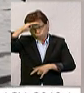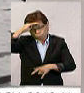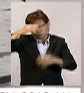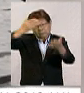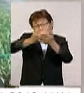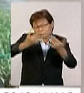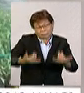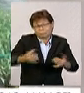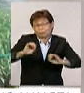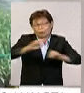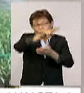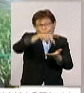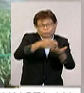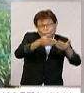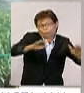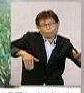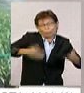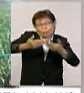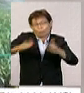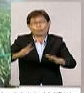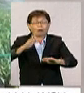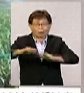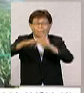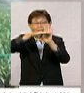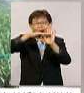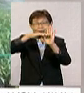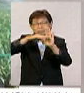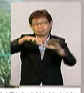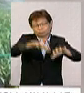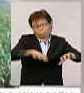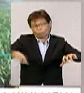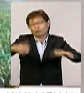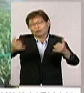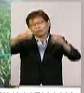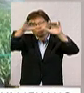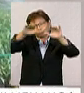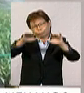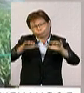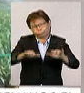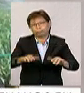ini belum ada pusat pemindahan dibuka. Bagaimanapun, paras air di beberapa kawasan telah mula surut.